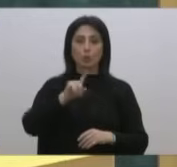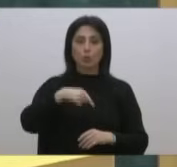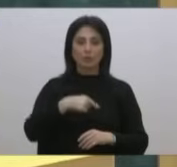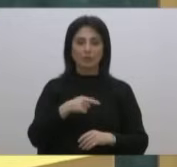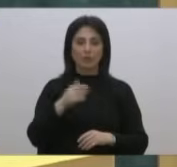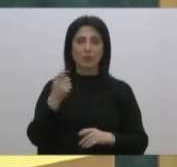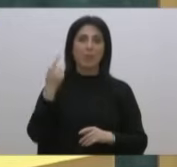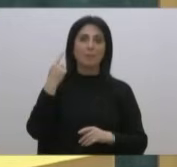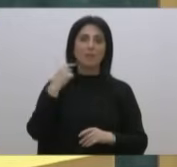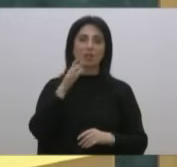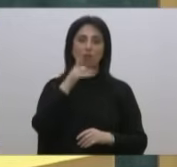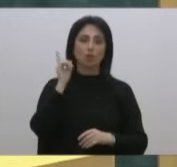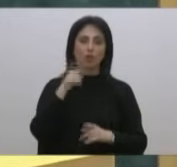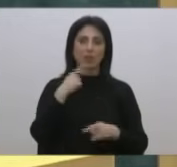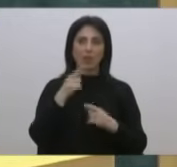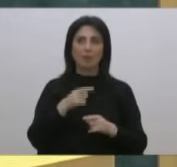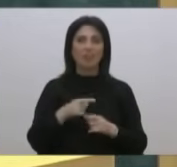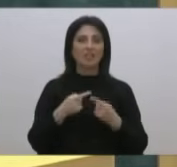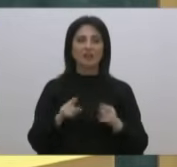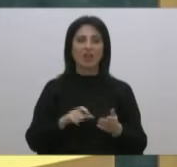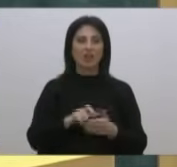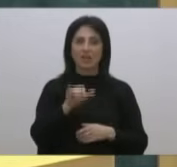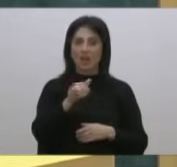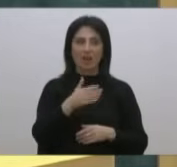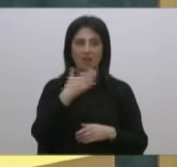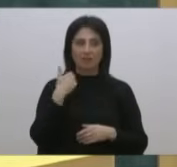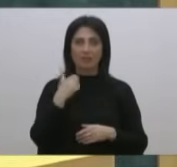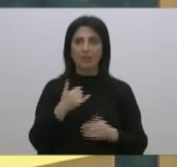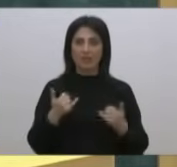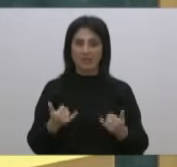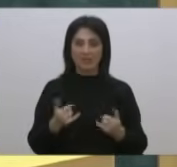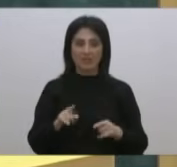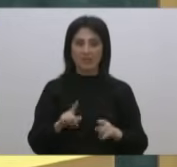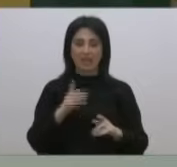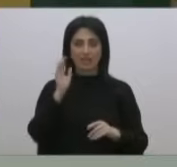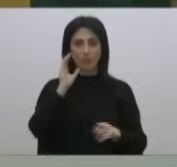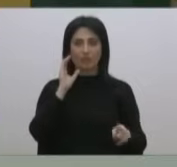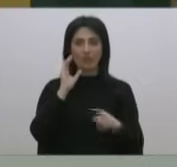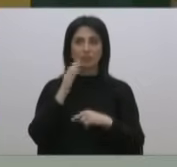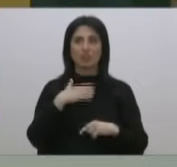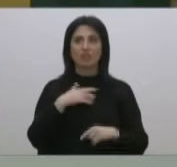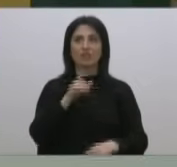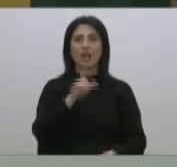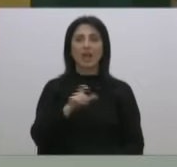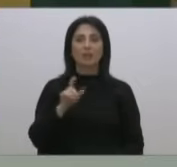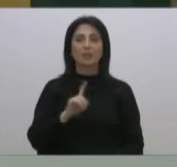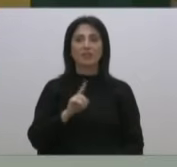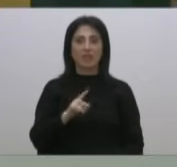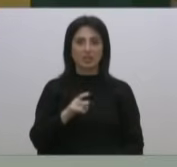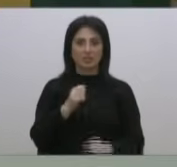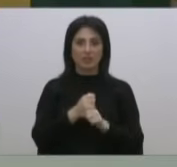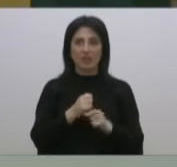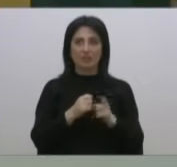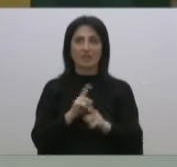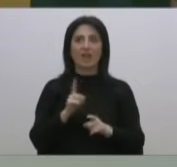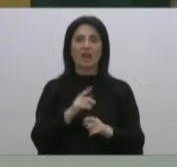უწევს მაშინდელ პერიოდზე ლაპარაკი, მაგრამ სხვა გზა არ აქვს. დღეს აქ რაც მოვისმინეთ ჩვენ ადამიანებმა, რაც